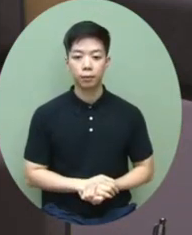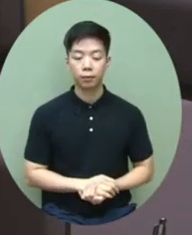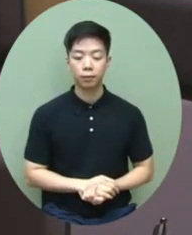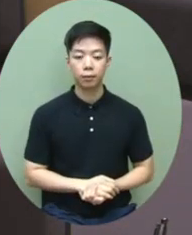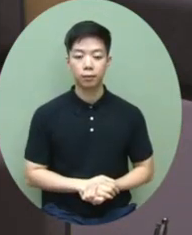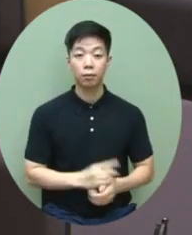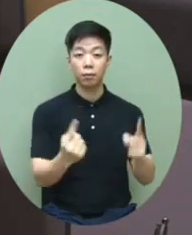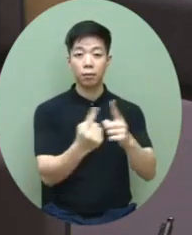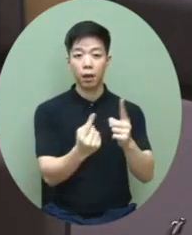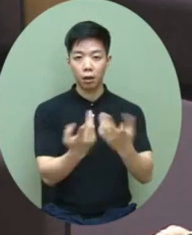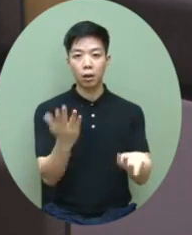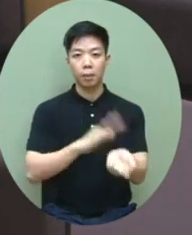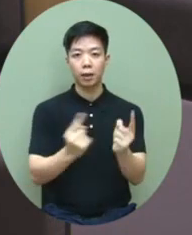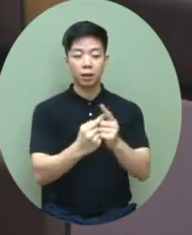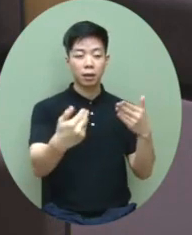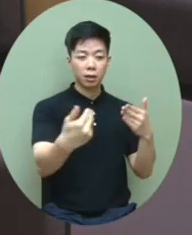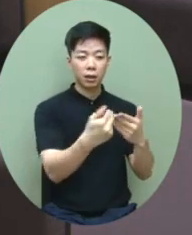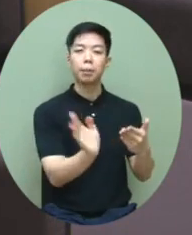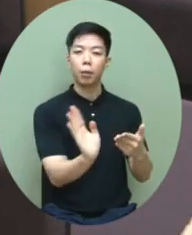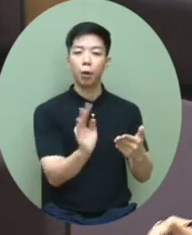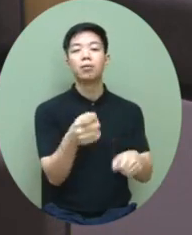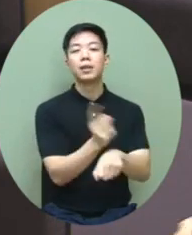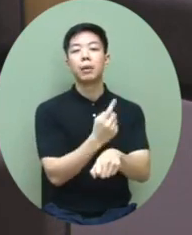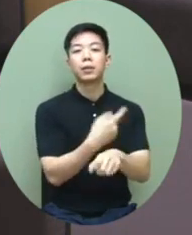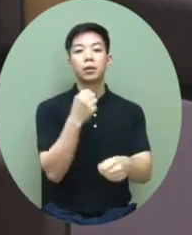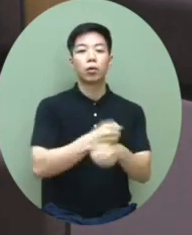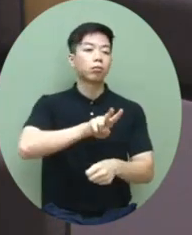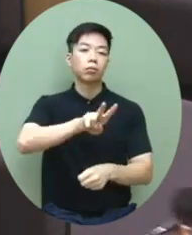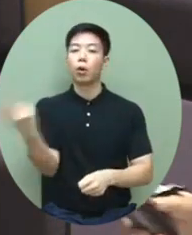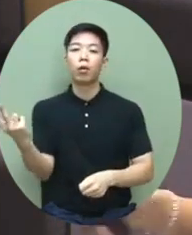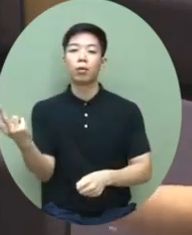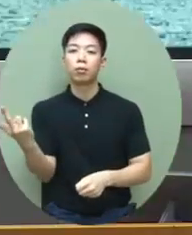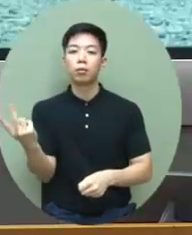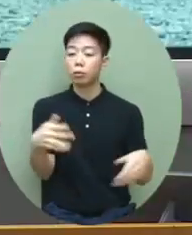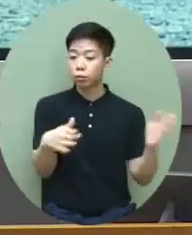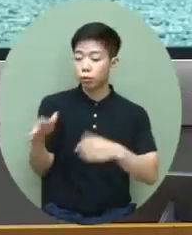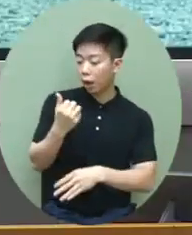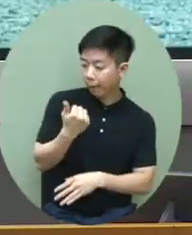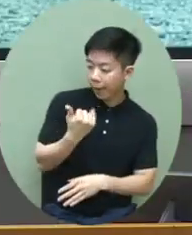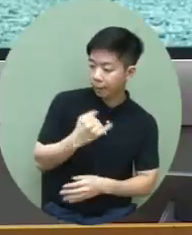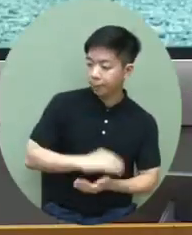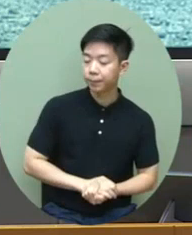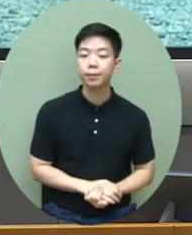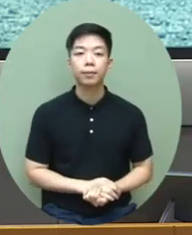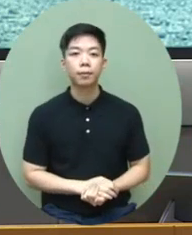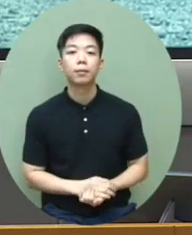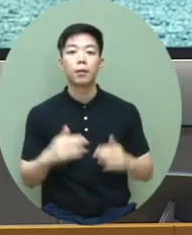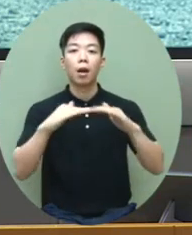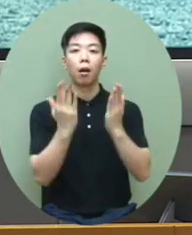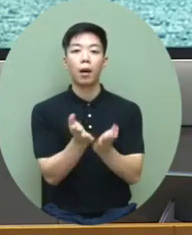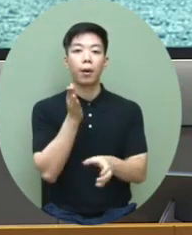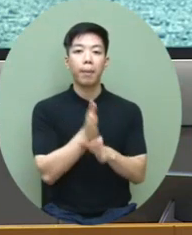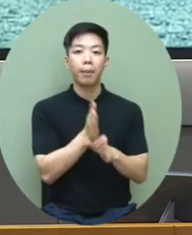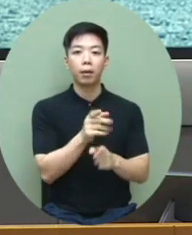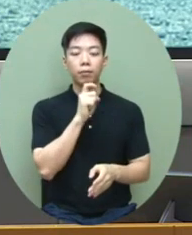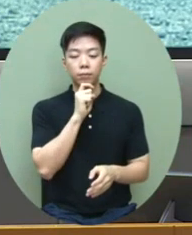公眾或者是病人的一些的安排？麻煩 那間校巴呢，就是有